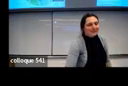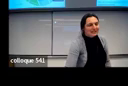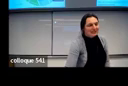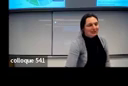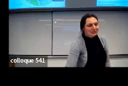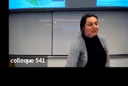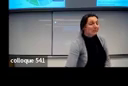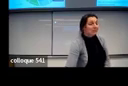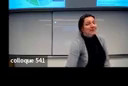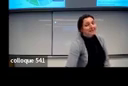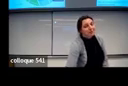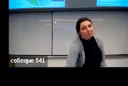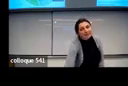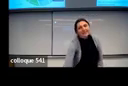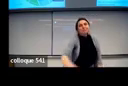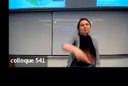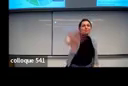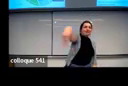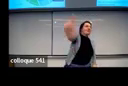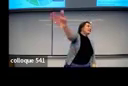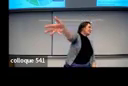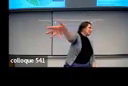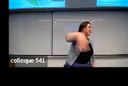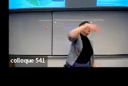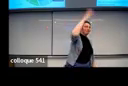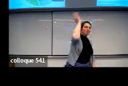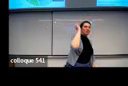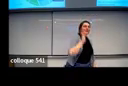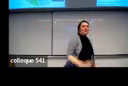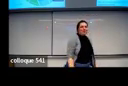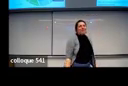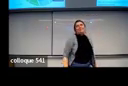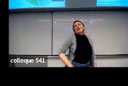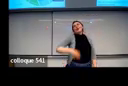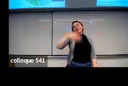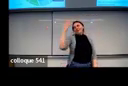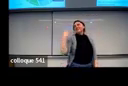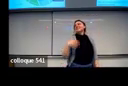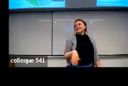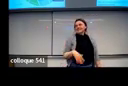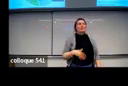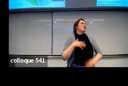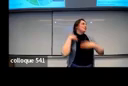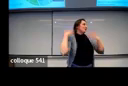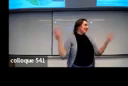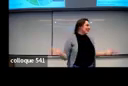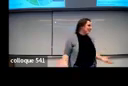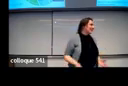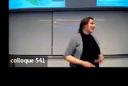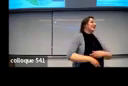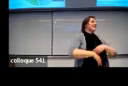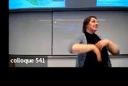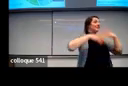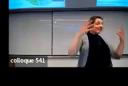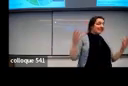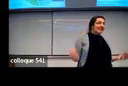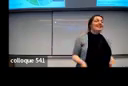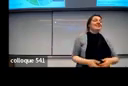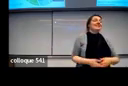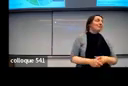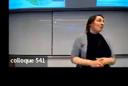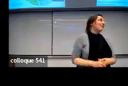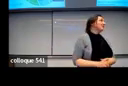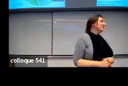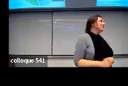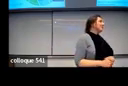dans ce contexte-là quelque chose qui demande une pensée complexe. Puis je pense qu'avec la science ouverte, on peut vraiment repenser c'est quoi les objets de connaissance, la diversité